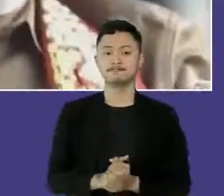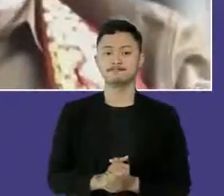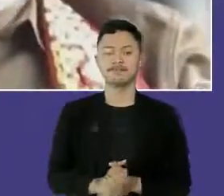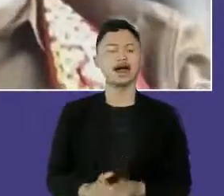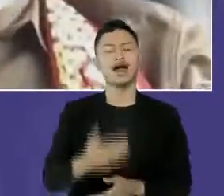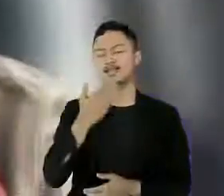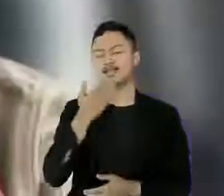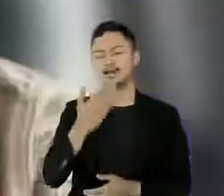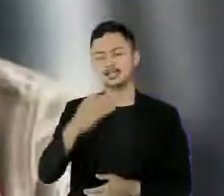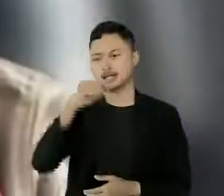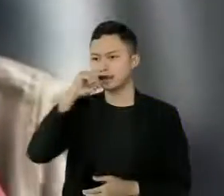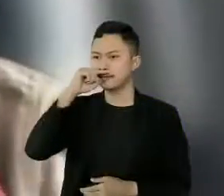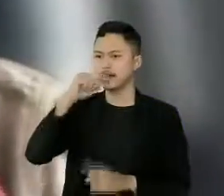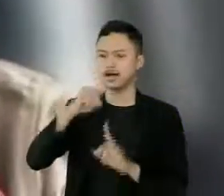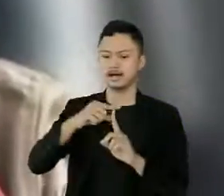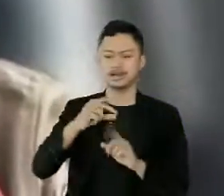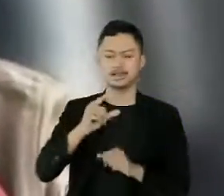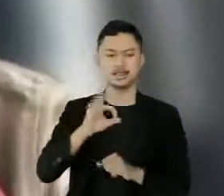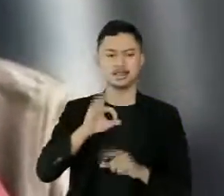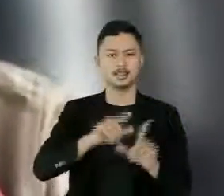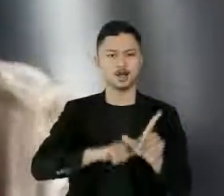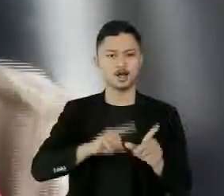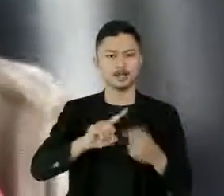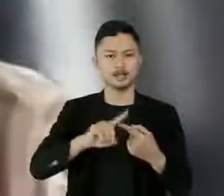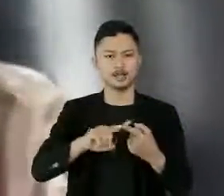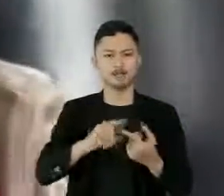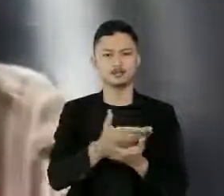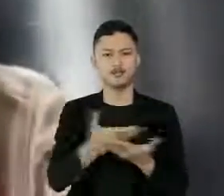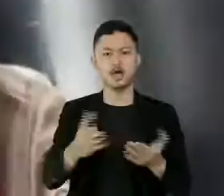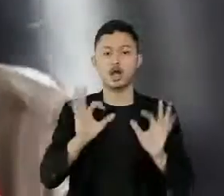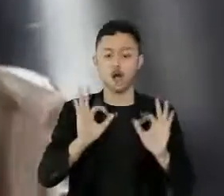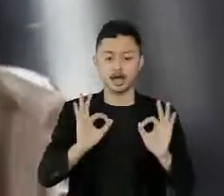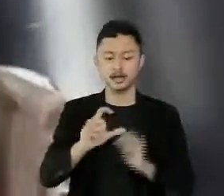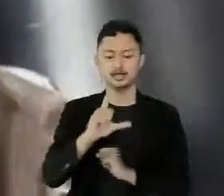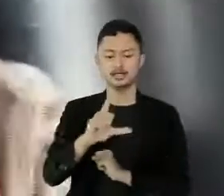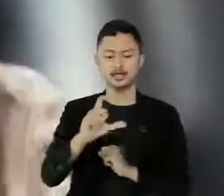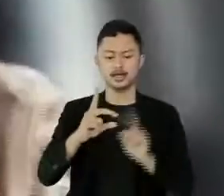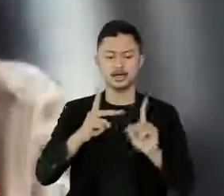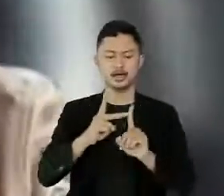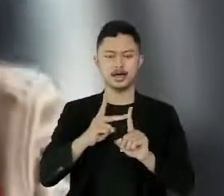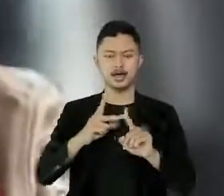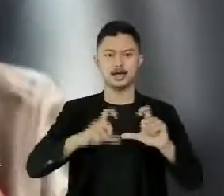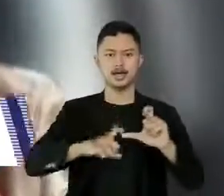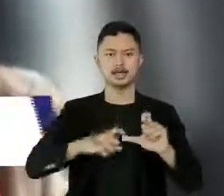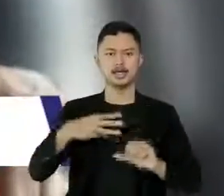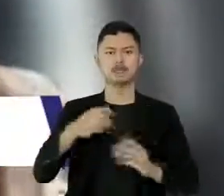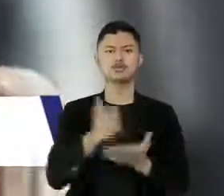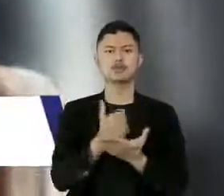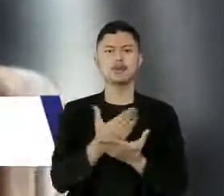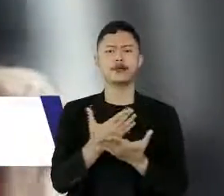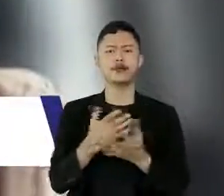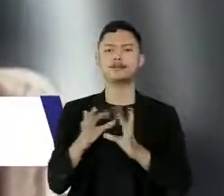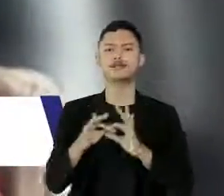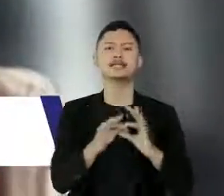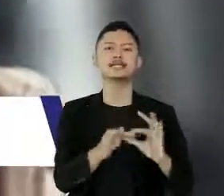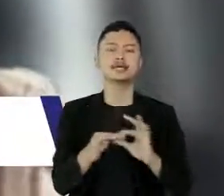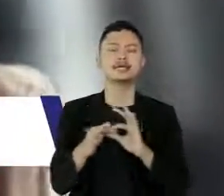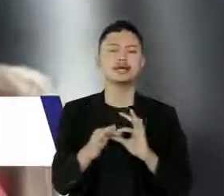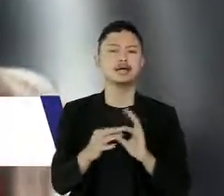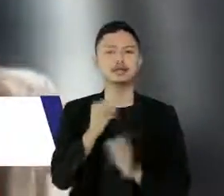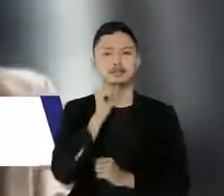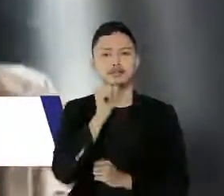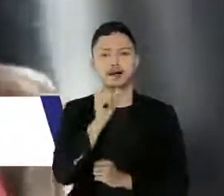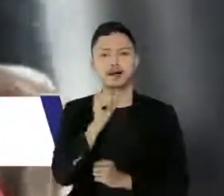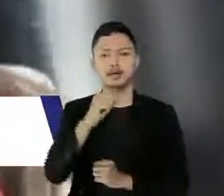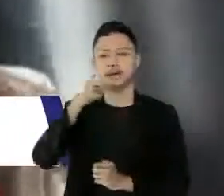terima kasih Pak Troy dan teman-teman semua. Memang CISE ini adalah kerja bersama